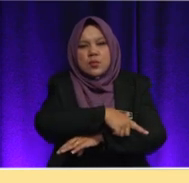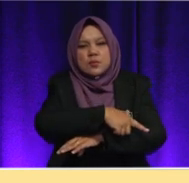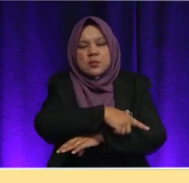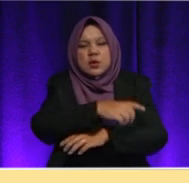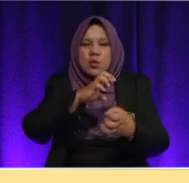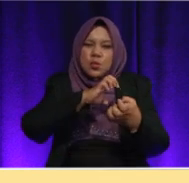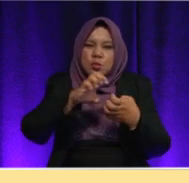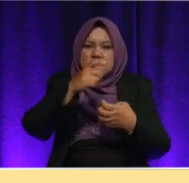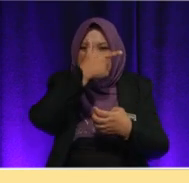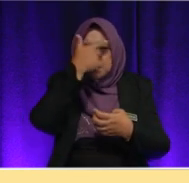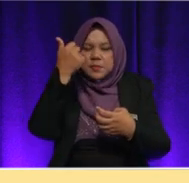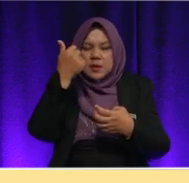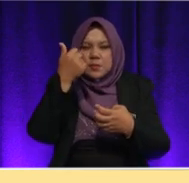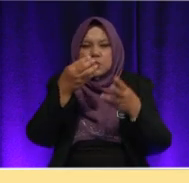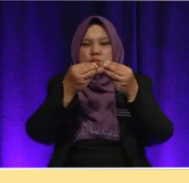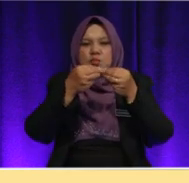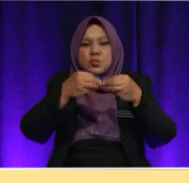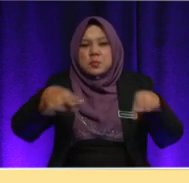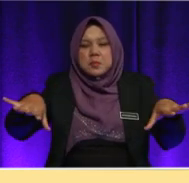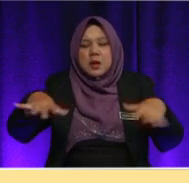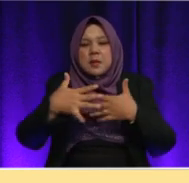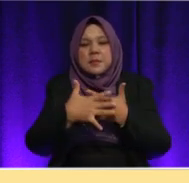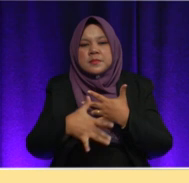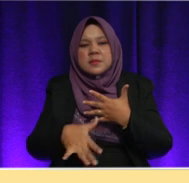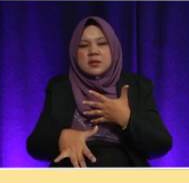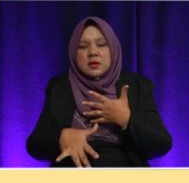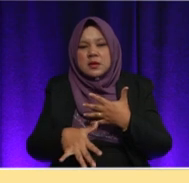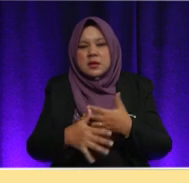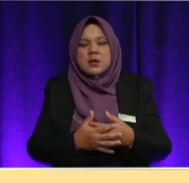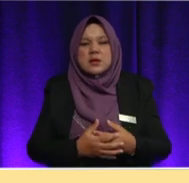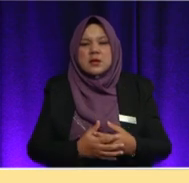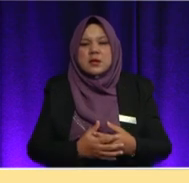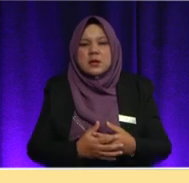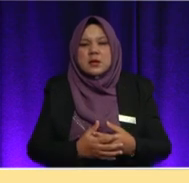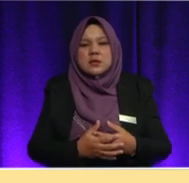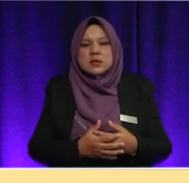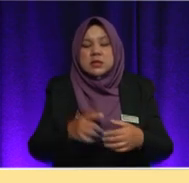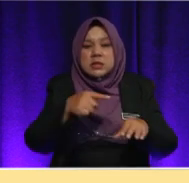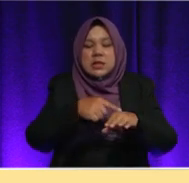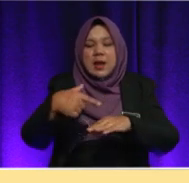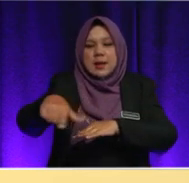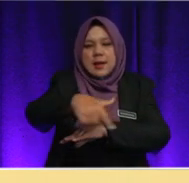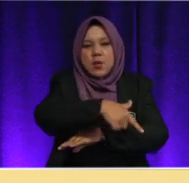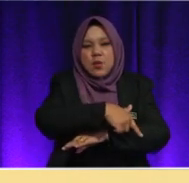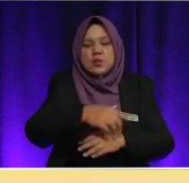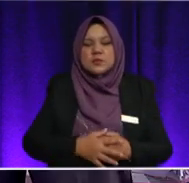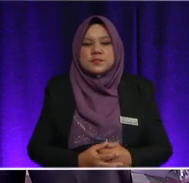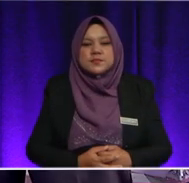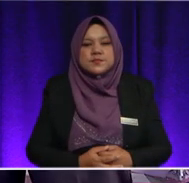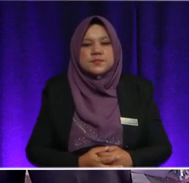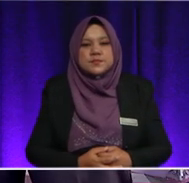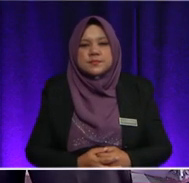berskala besar dalam Kerinci mp3lium yang dijalankan di laut nah ini adalah kesan